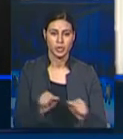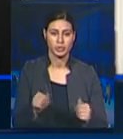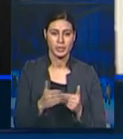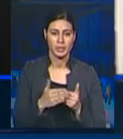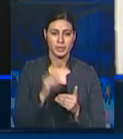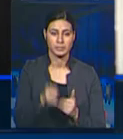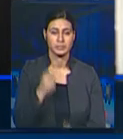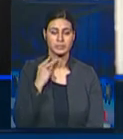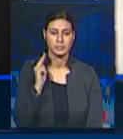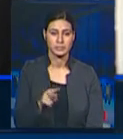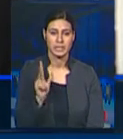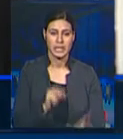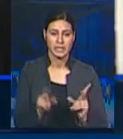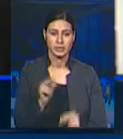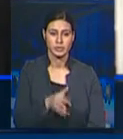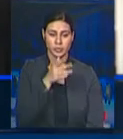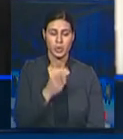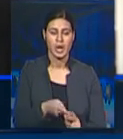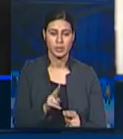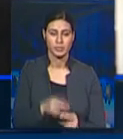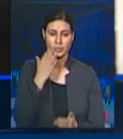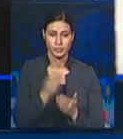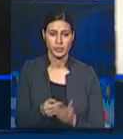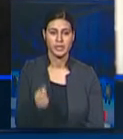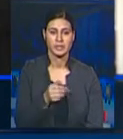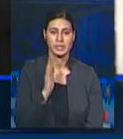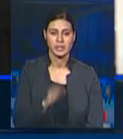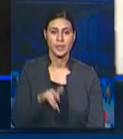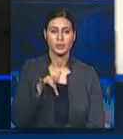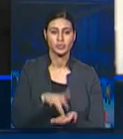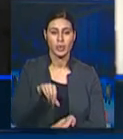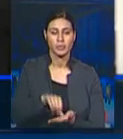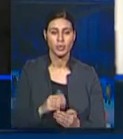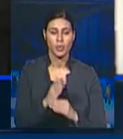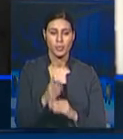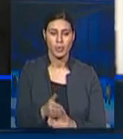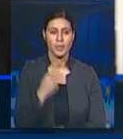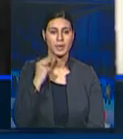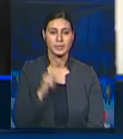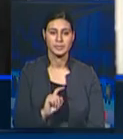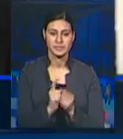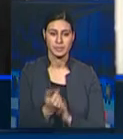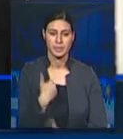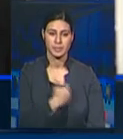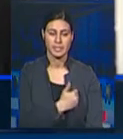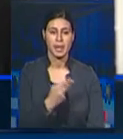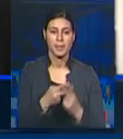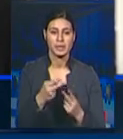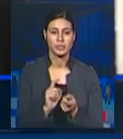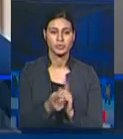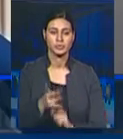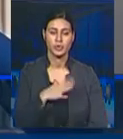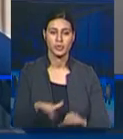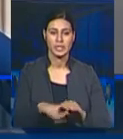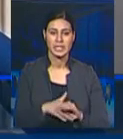ღონისძიების გათვალისწინების და შესაბამისად ჩვენ ვაყენებთ ამ ევროპის მდგომობას ახვეთ ღონისძიების შეცვლებასთან დაკავშირებით, რომ პატიმრობა შეცვლილიყოს